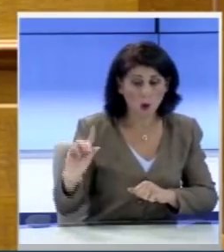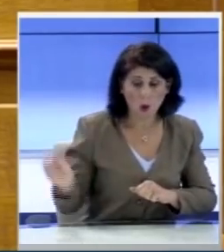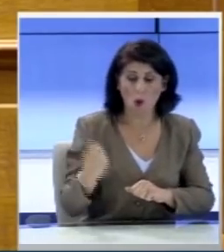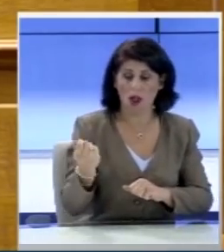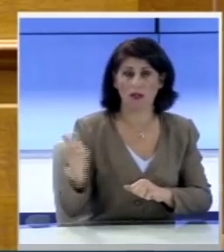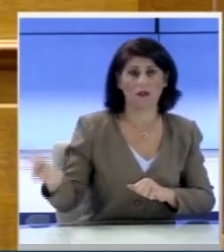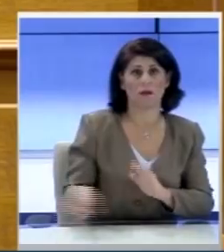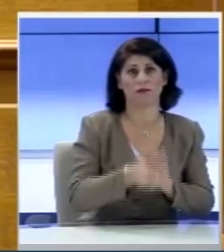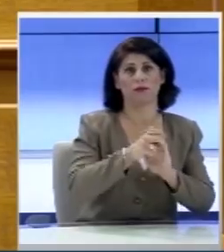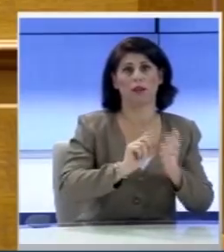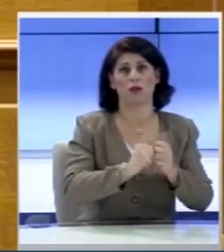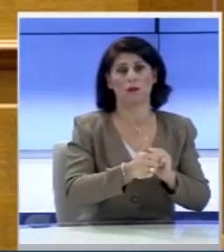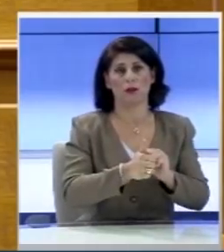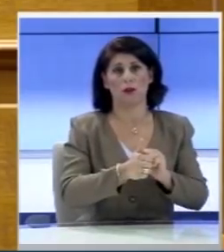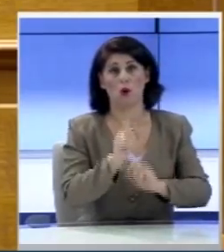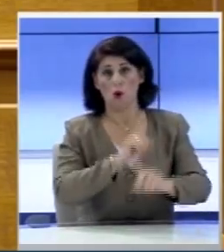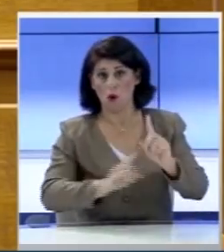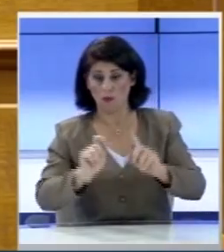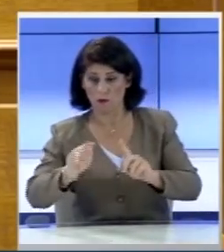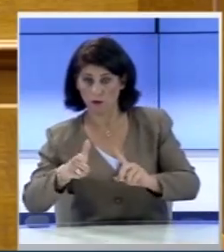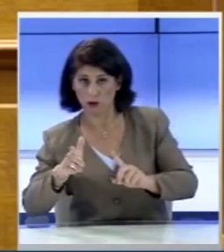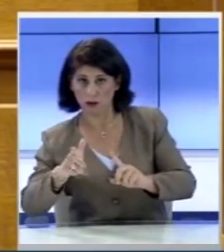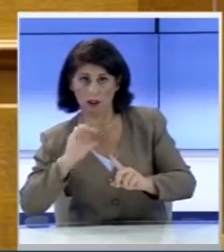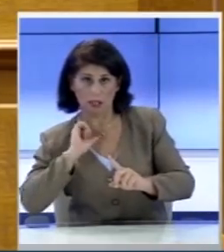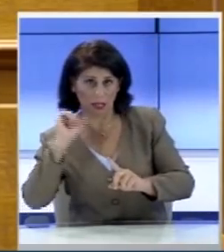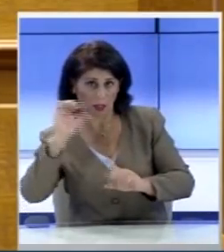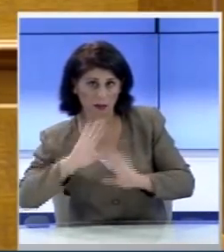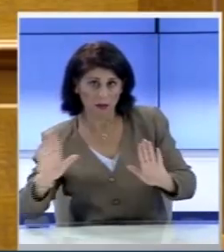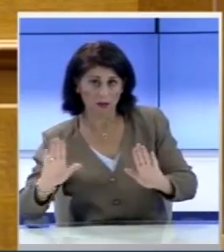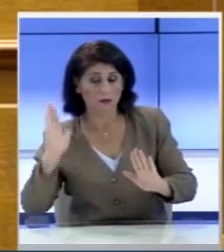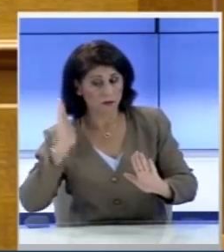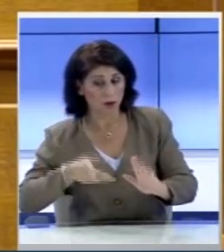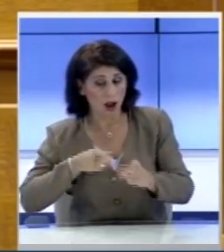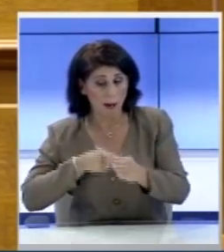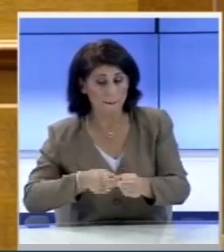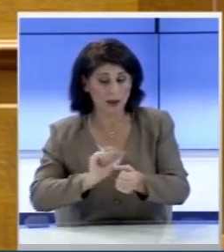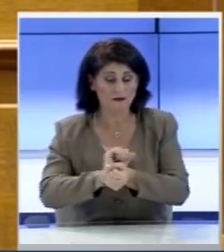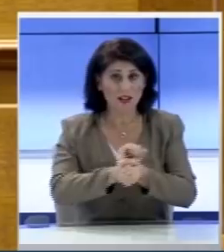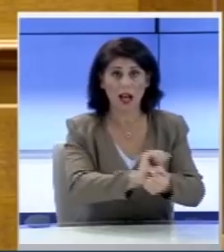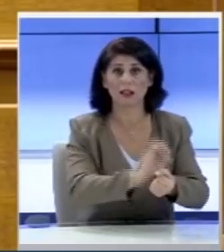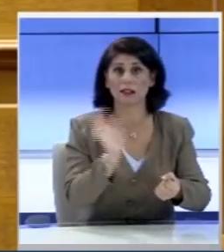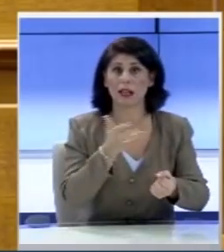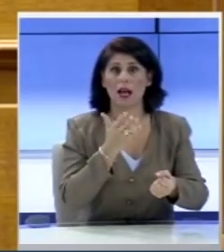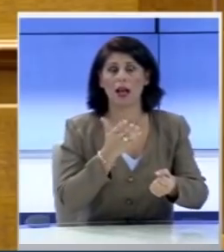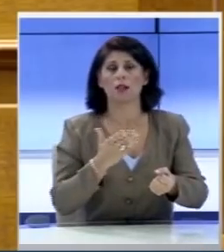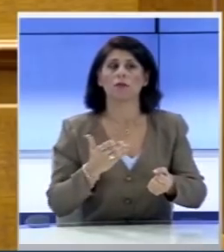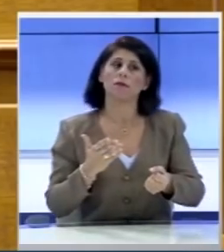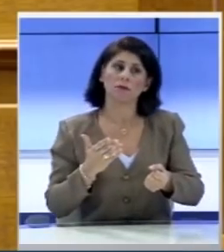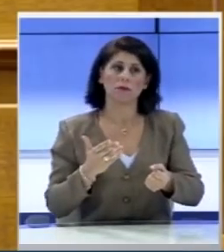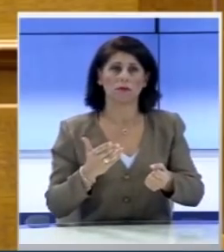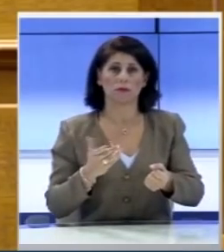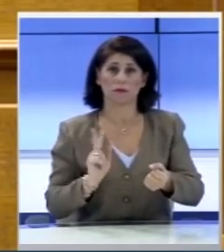του. Μάλιστα, ο πτωχευμένος απειλείται ακόμα και με ποινή φυλάκισης όταν επιδίδεται